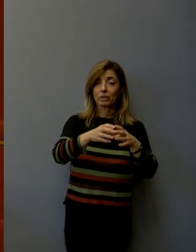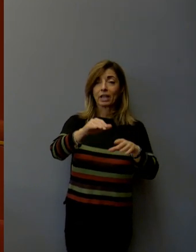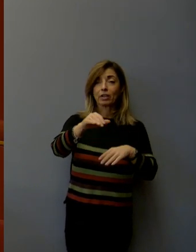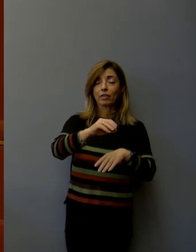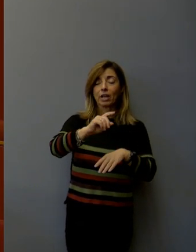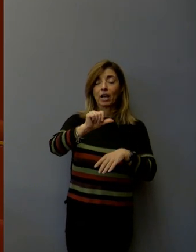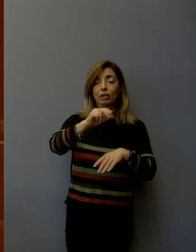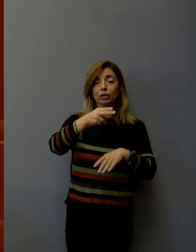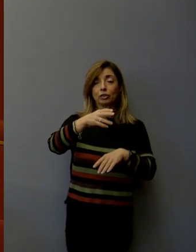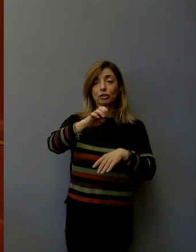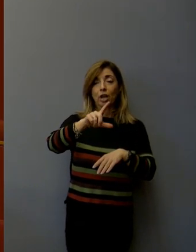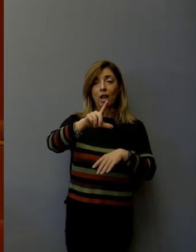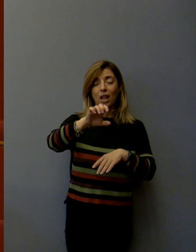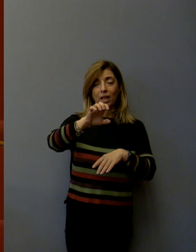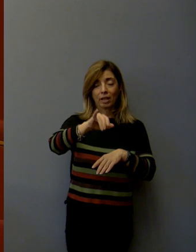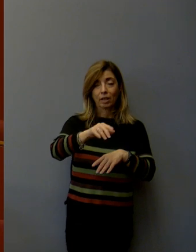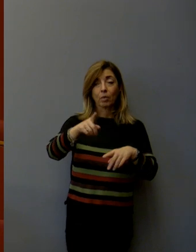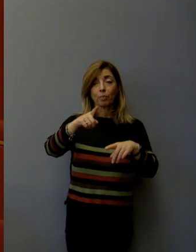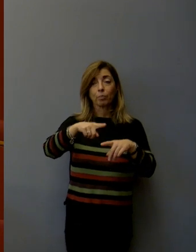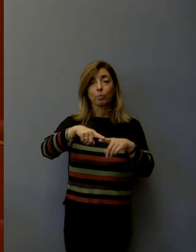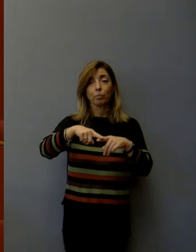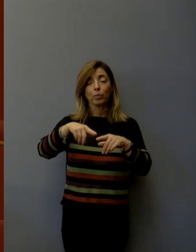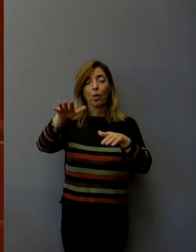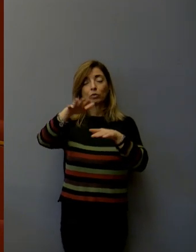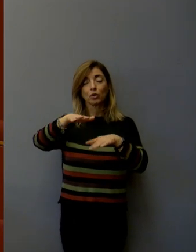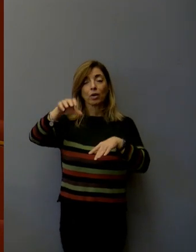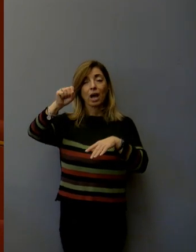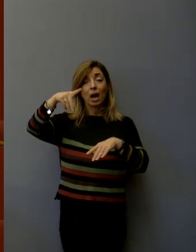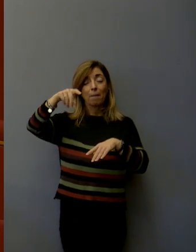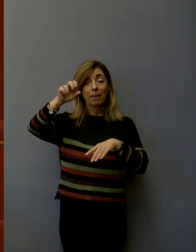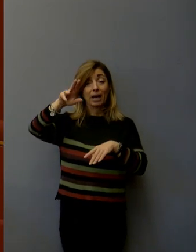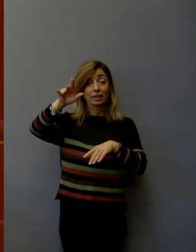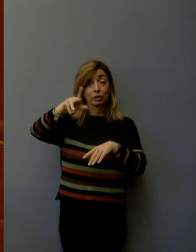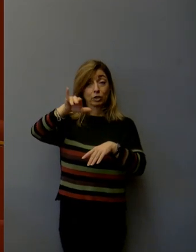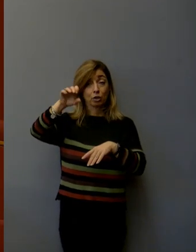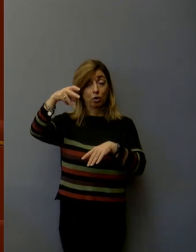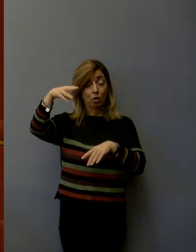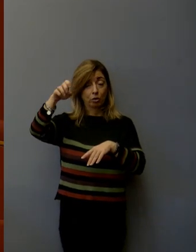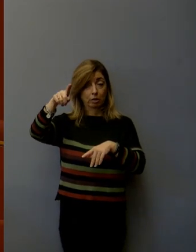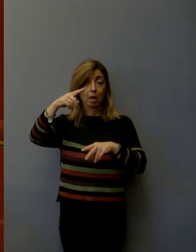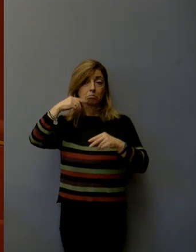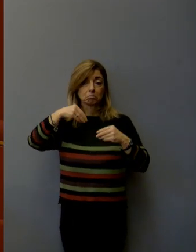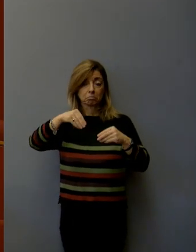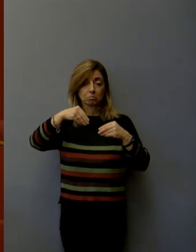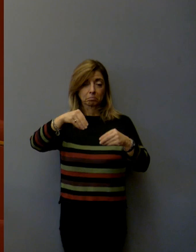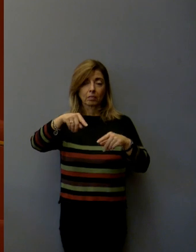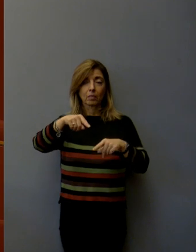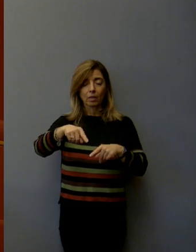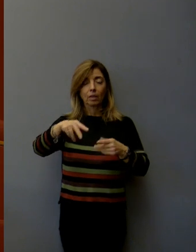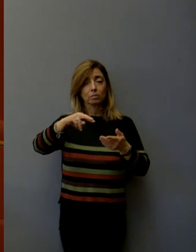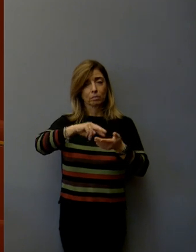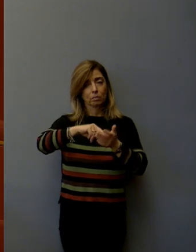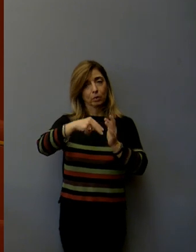ascelle che dei comitati di apparizione la questione come sapete cosa ci sono